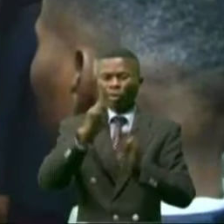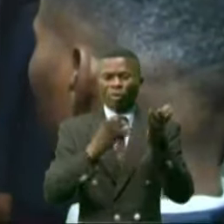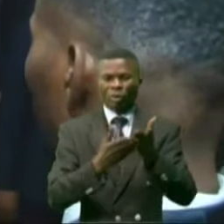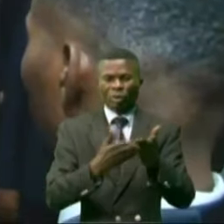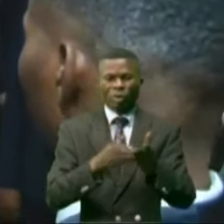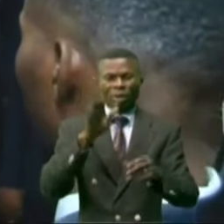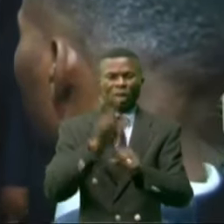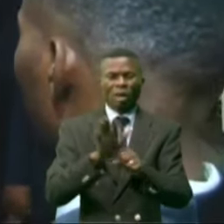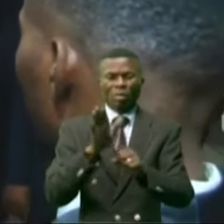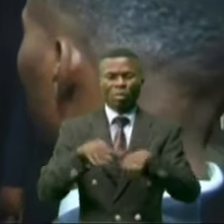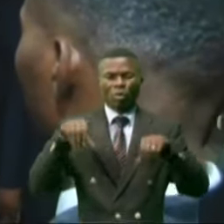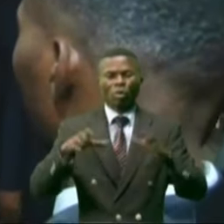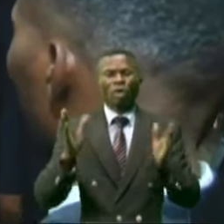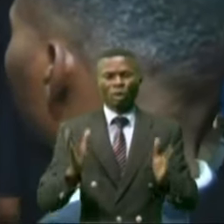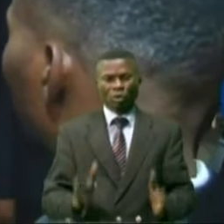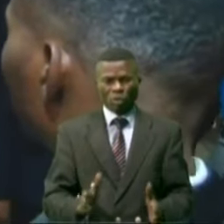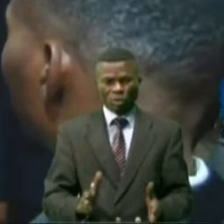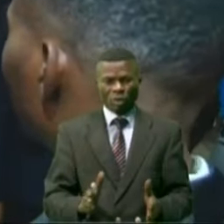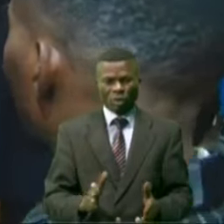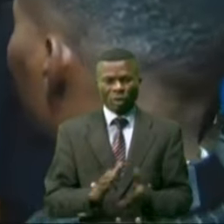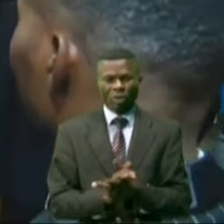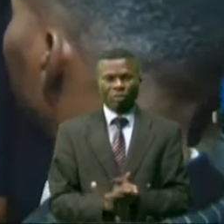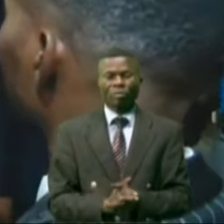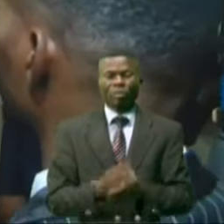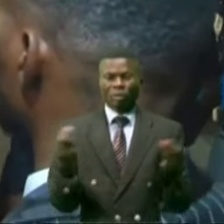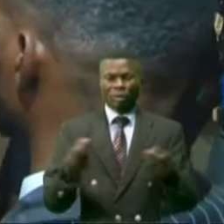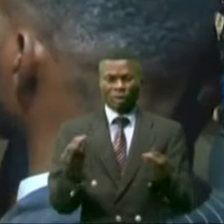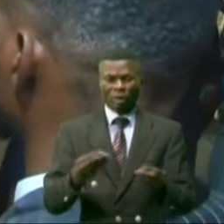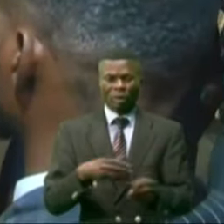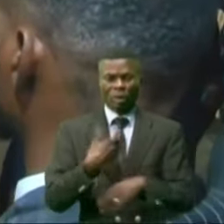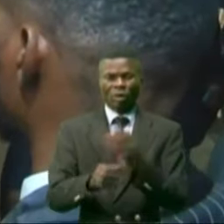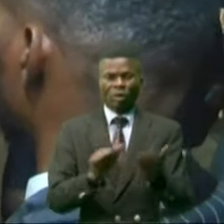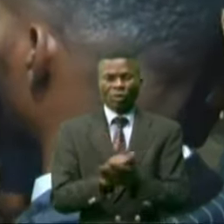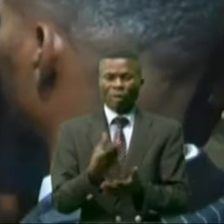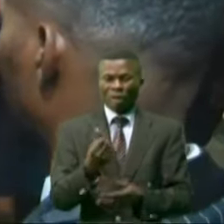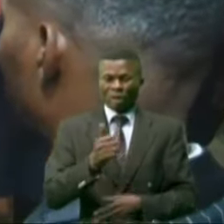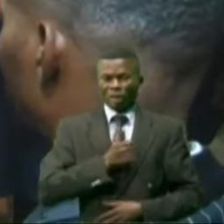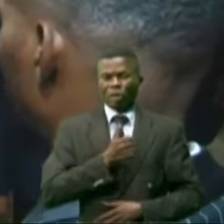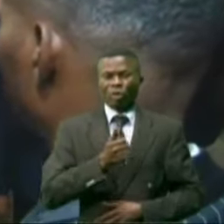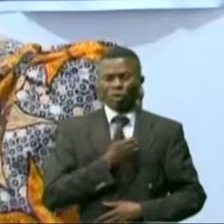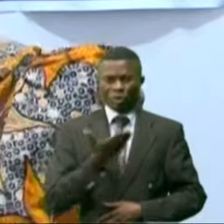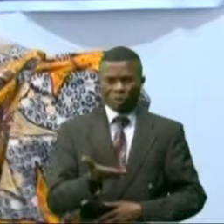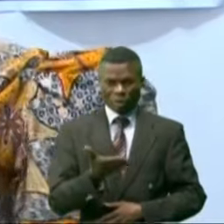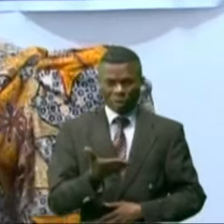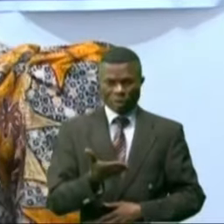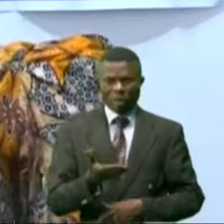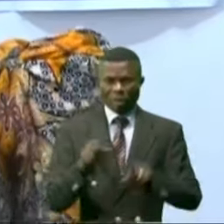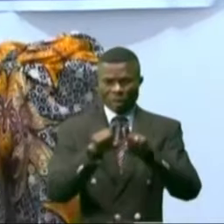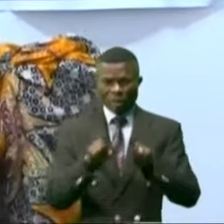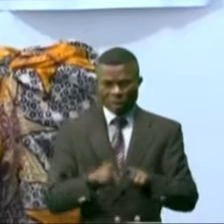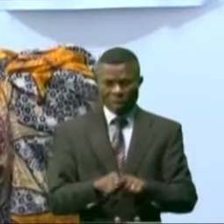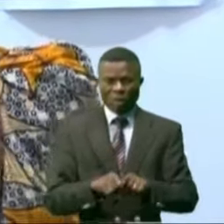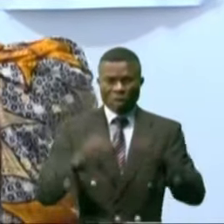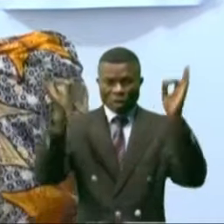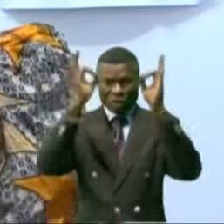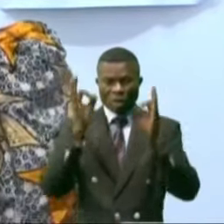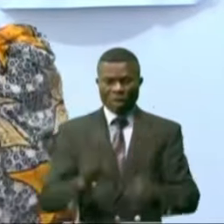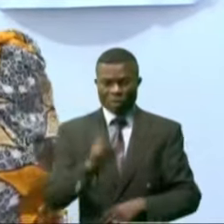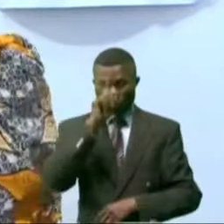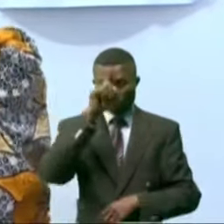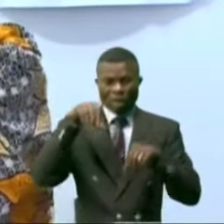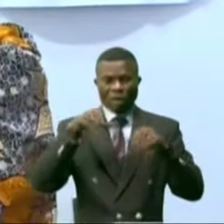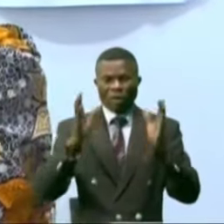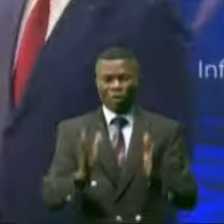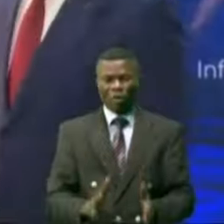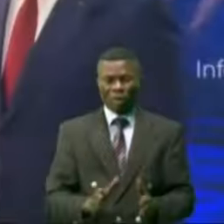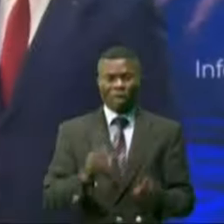chefs de nos compatriotes congolais. Oui, jusque-là, nous l'avons fait avec nos moyens de bord. Et si on a postulé à ce forum du génie scientifique,